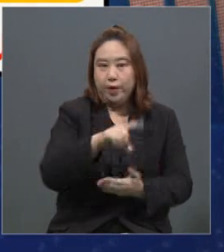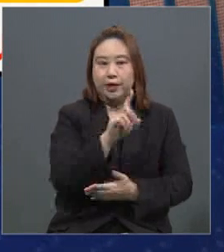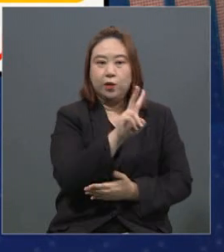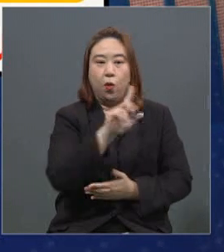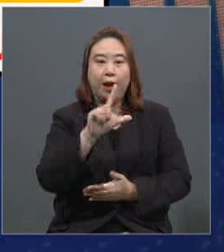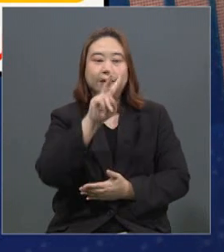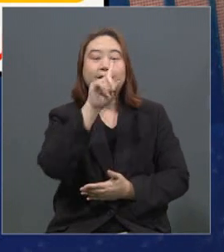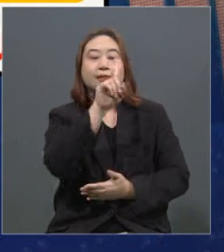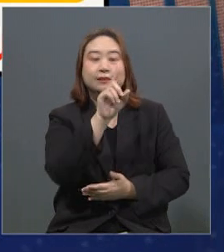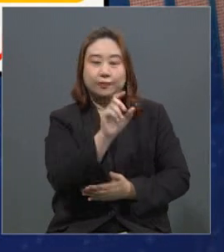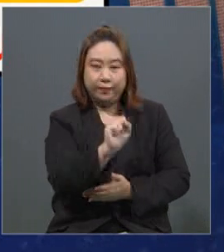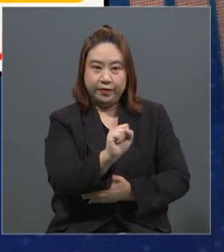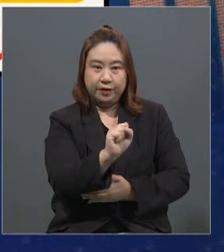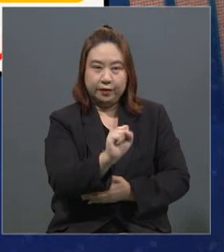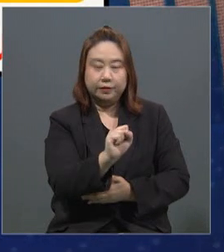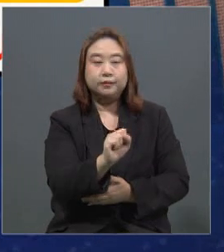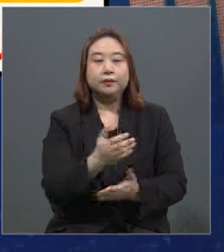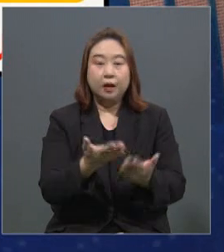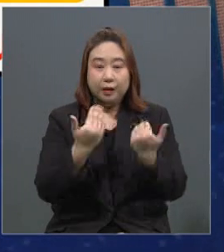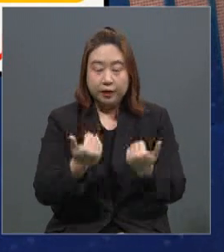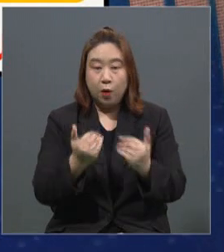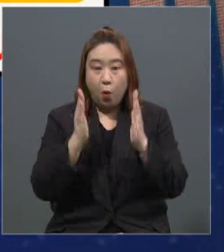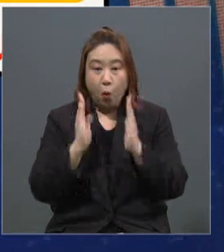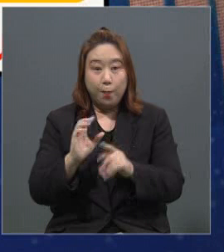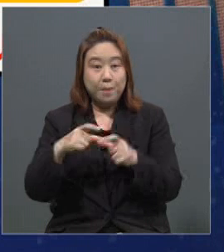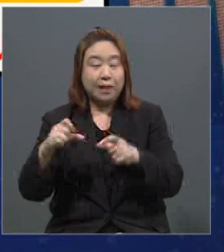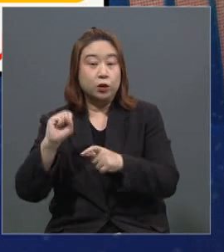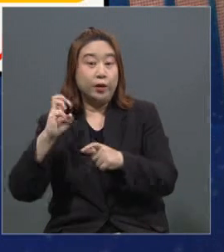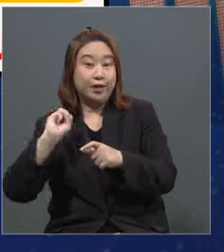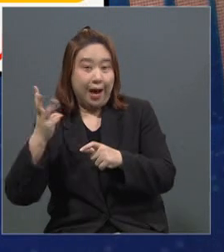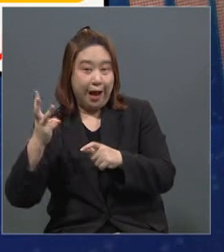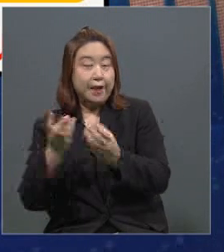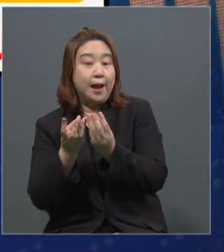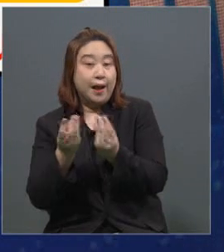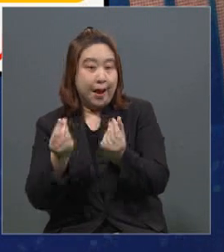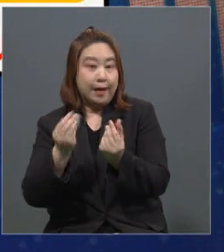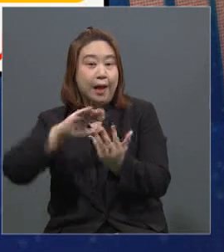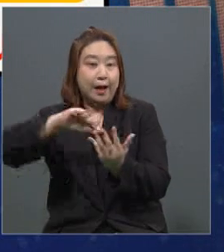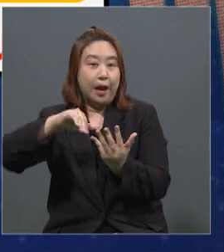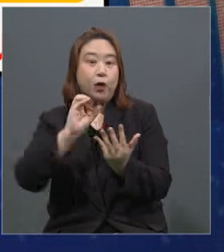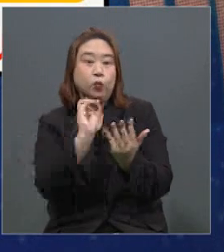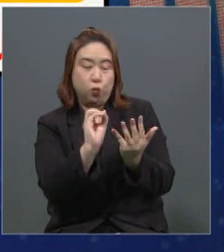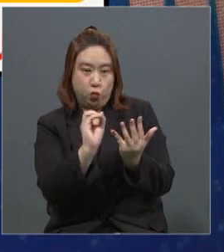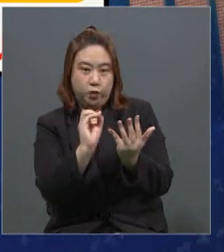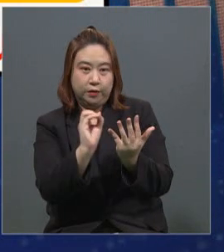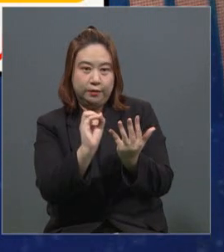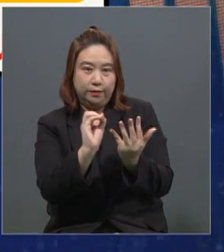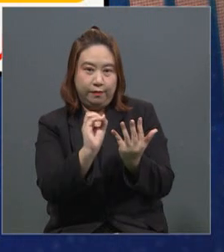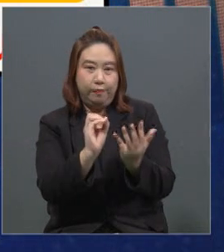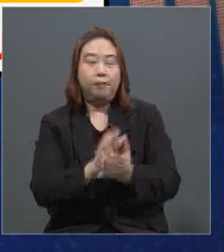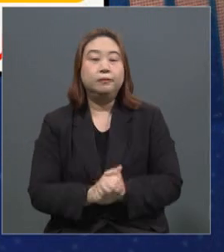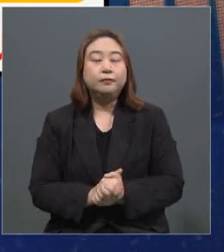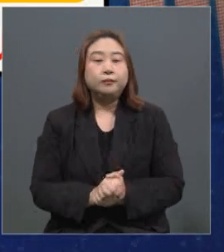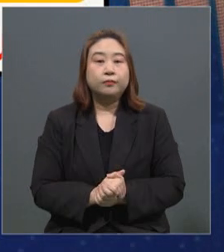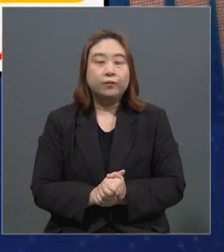และผู้รบสทยสวดีกแ่งรัฐที่เลขหงบติประชาชนคือหมายเลข 0 รวม 3,170,000 คนส่ว